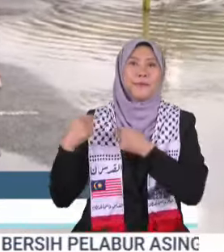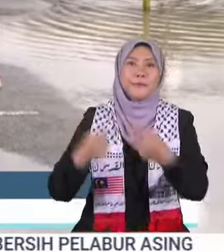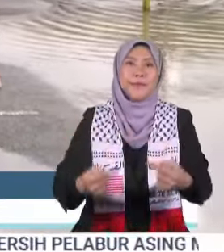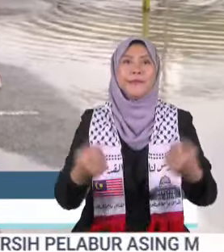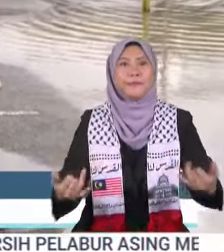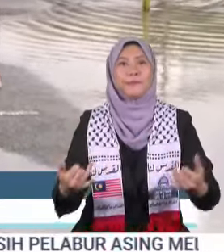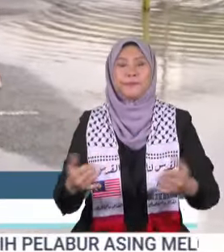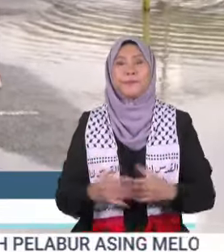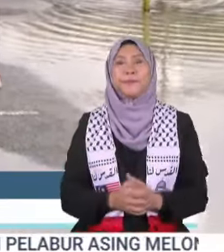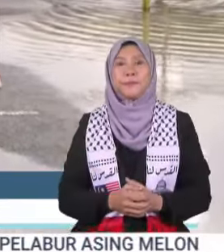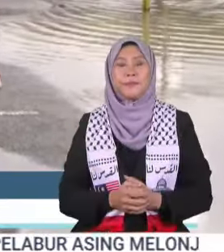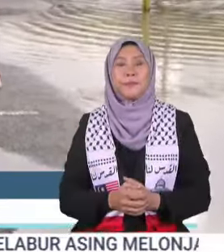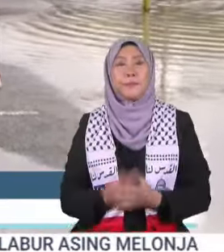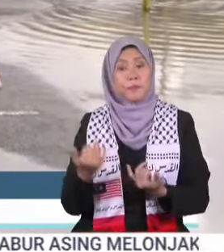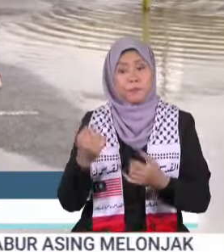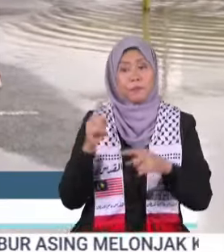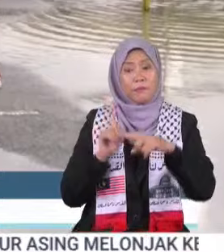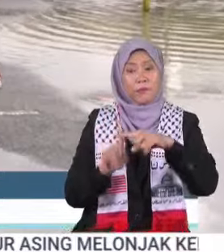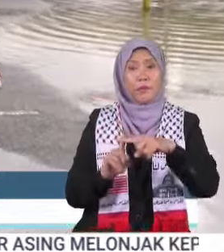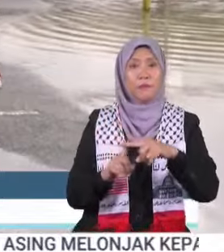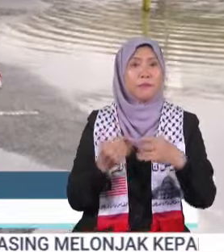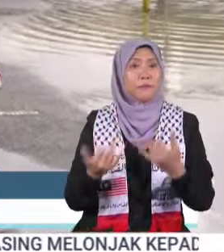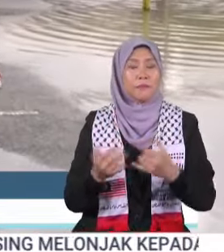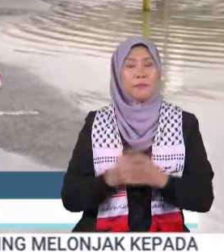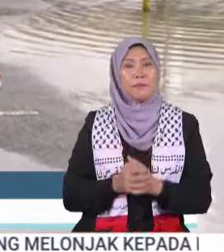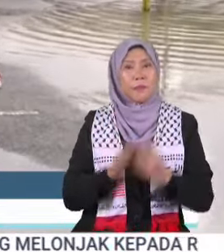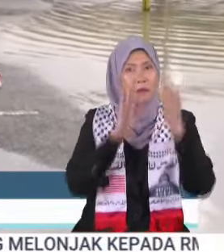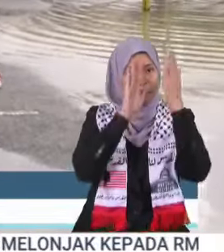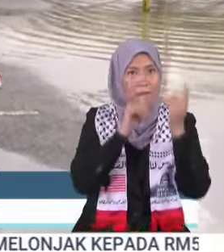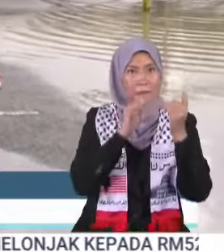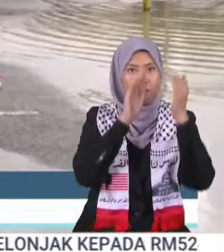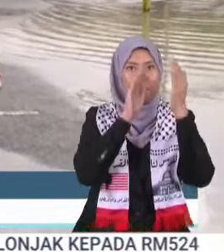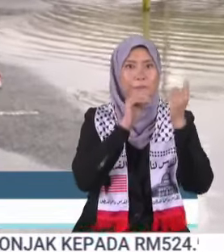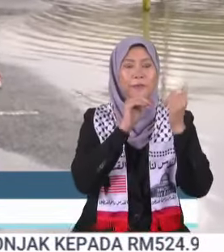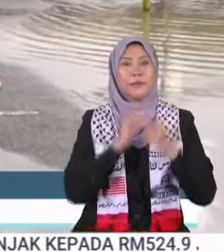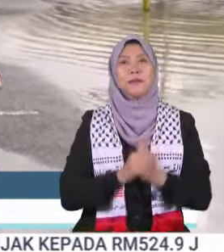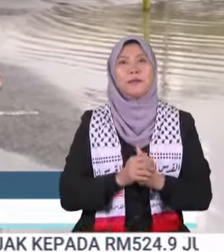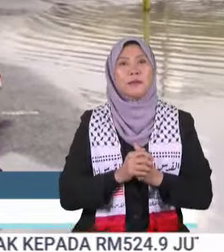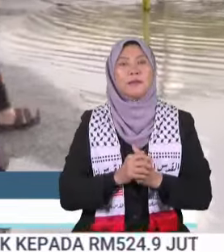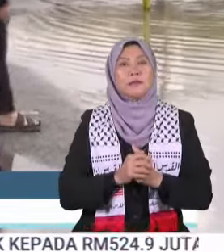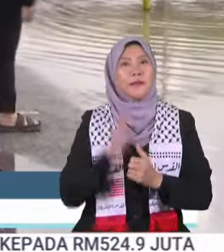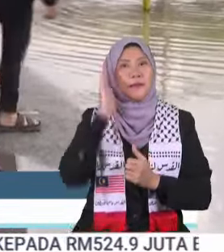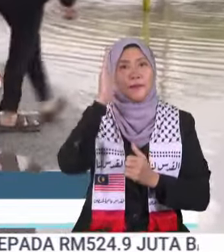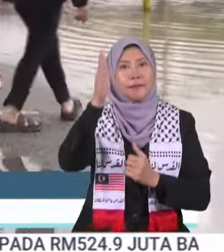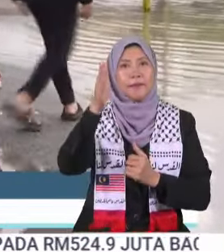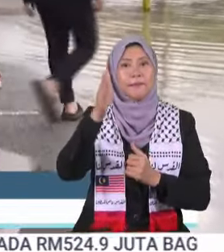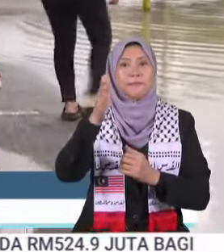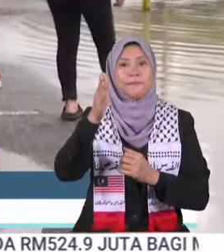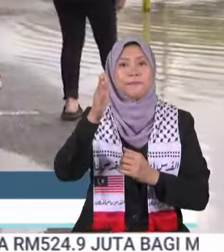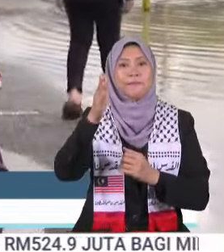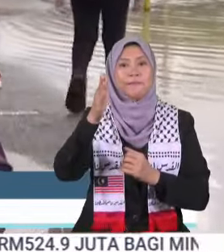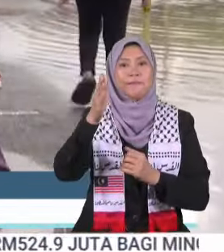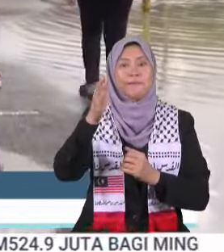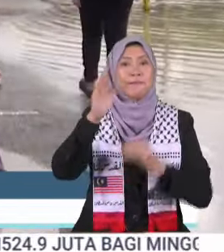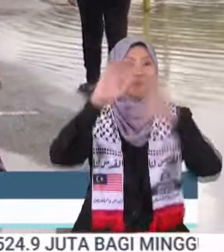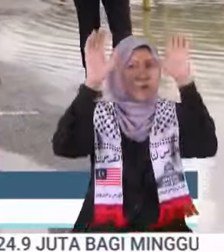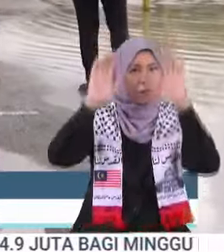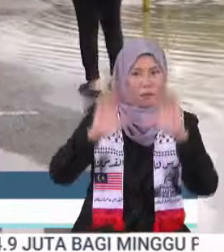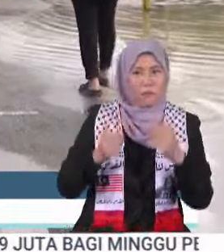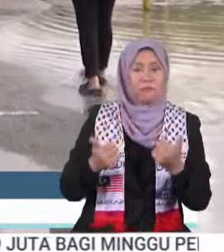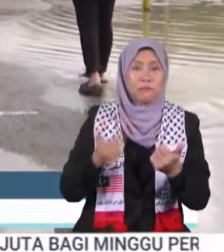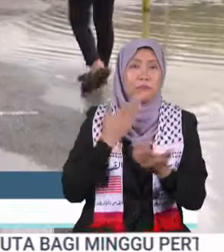saat ini dan Perkembangan positif ini juga kita harapkan juga akan beransur pulih juga